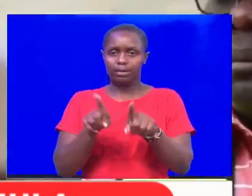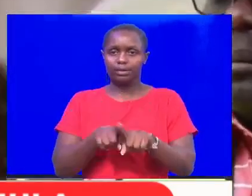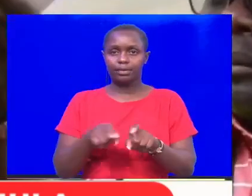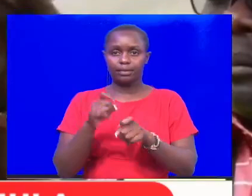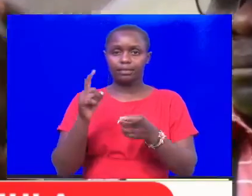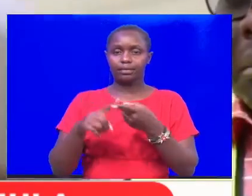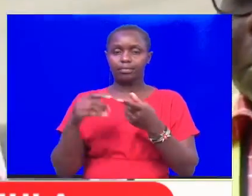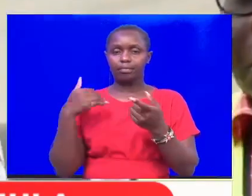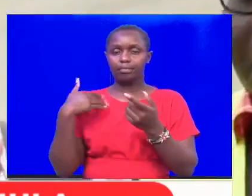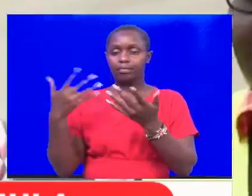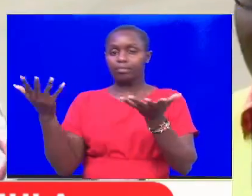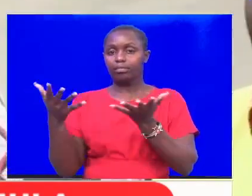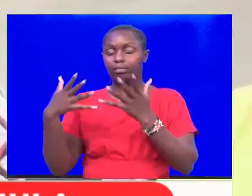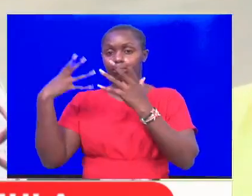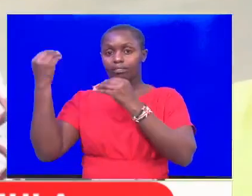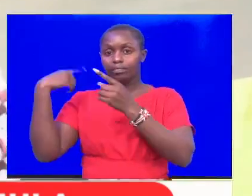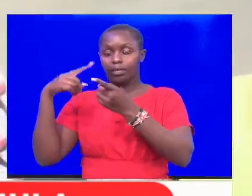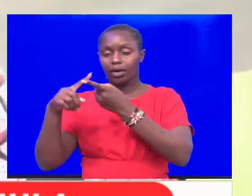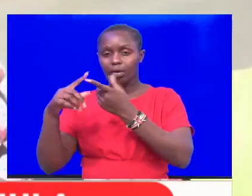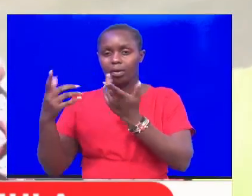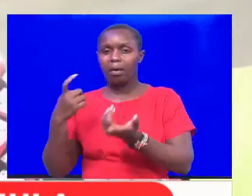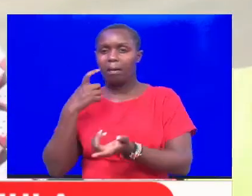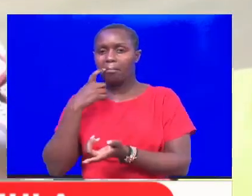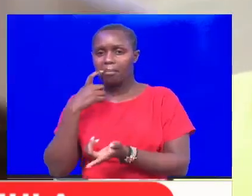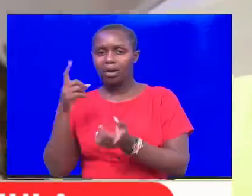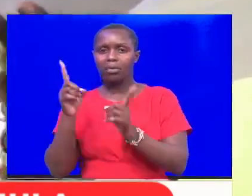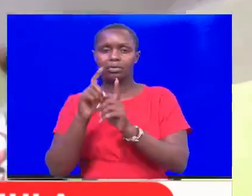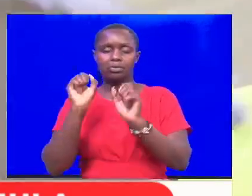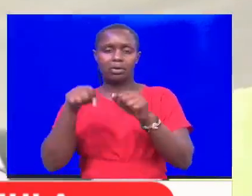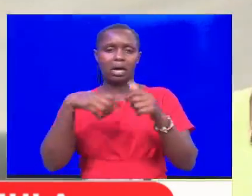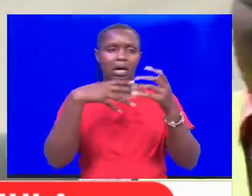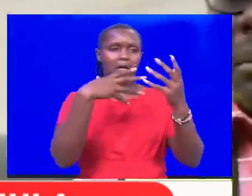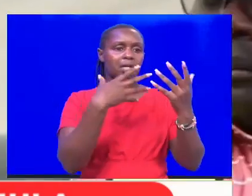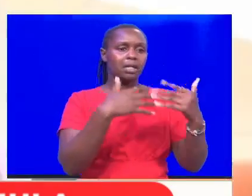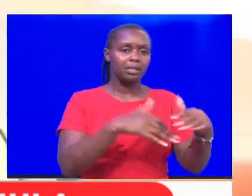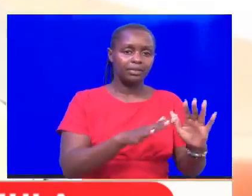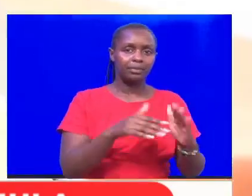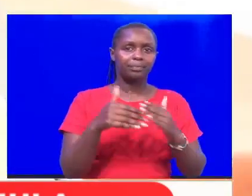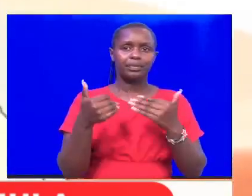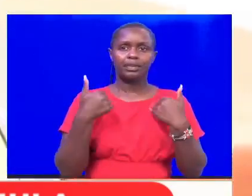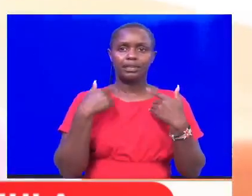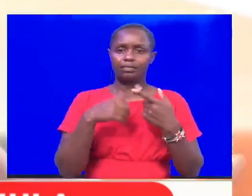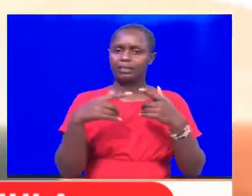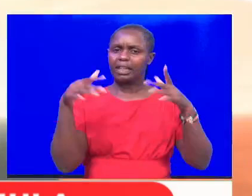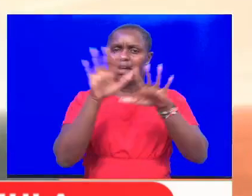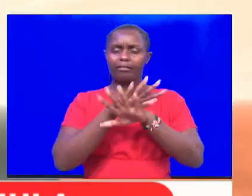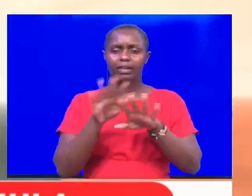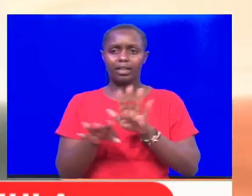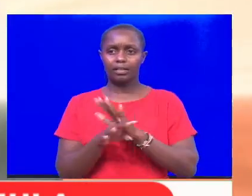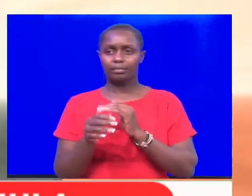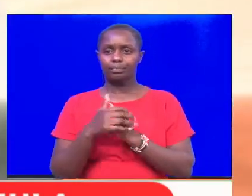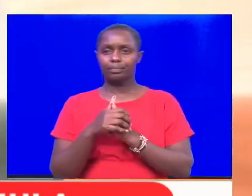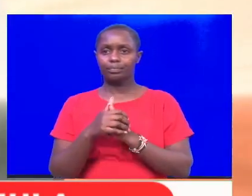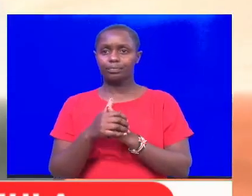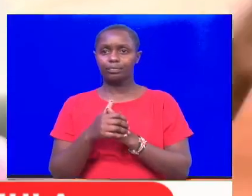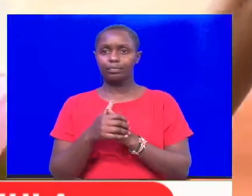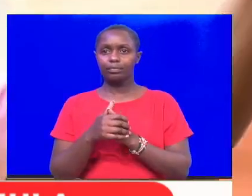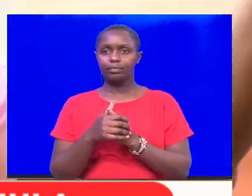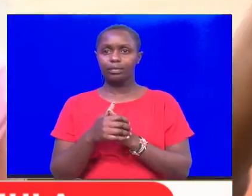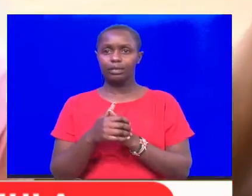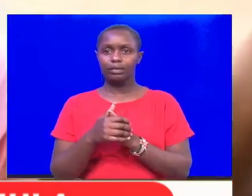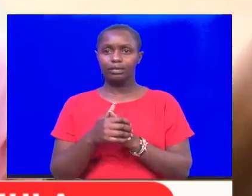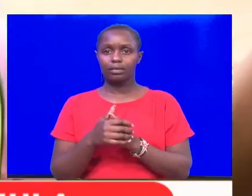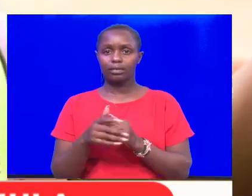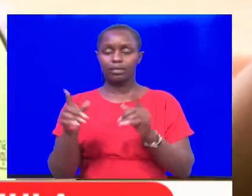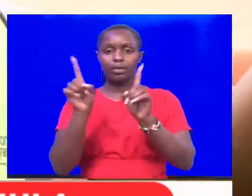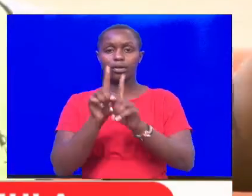hapo, unaweza acha mtoto hapo ukienda kuuza mboga. Soko iko na cold room. Mkapigia rafiki yangu mwingine huku kwa